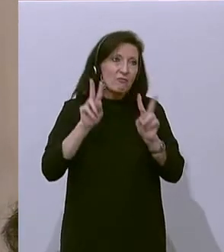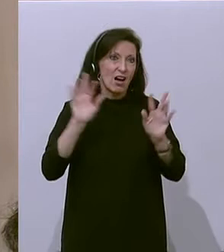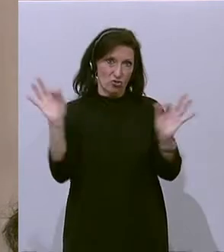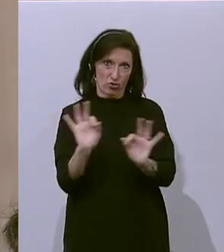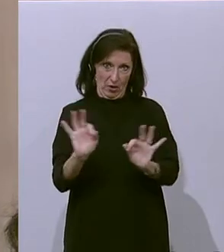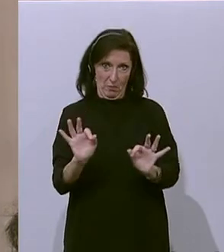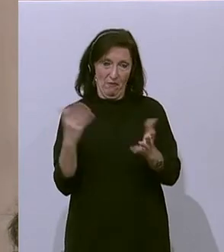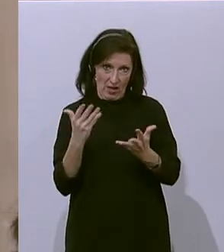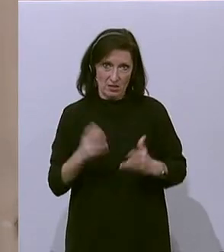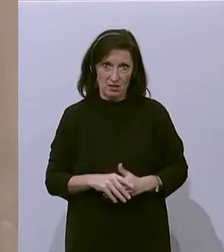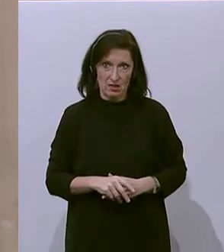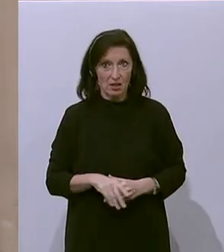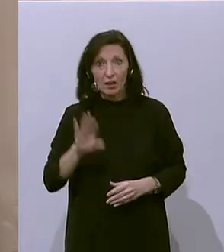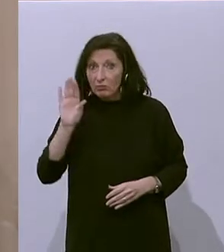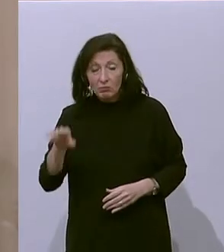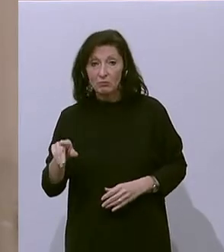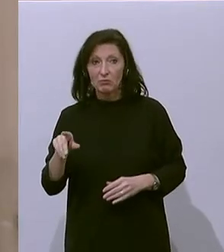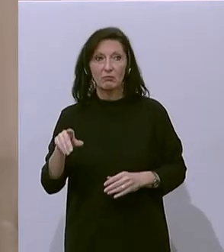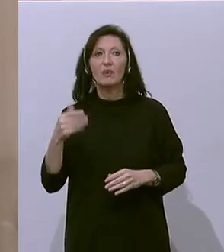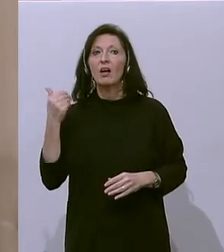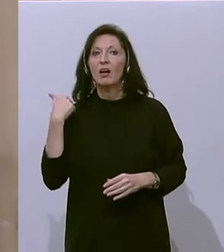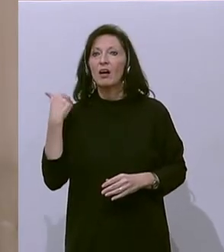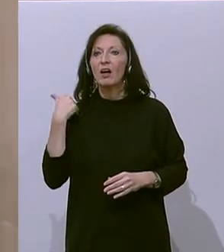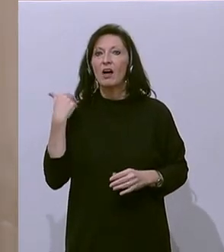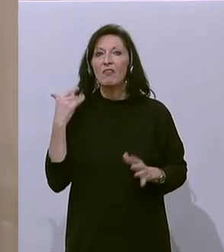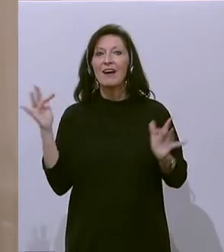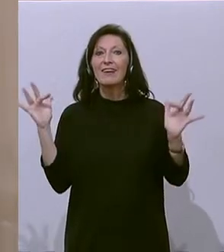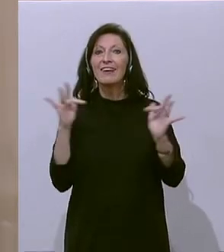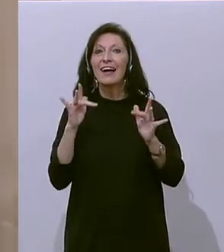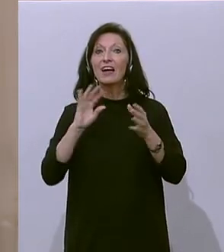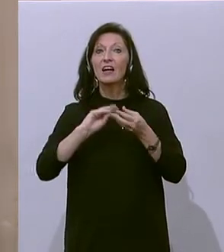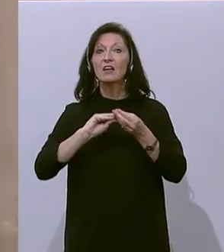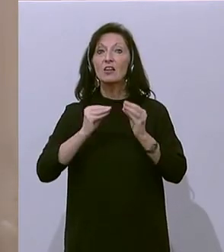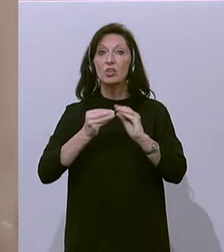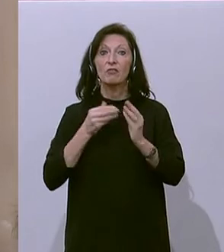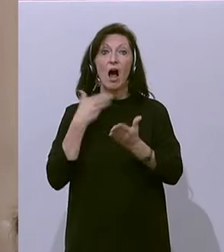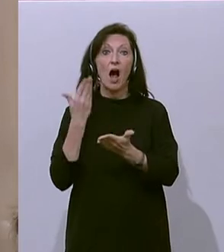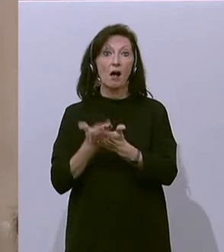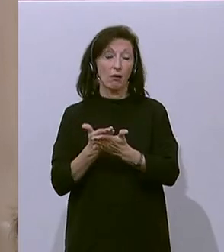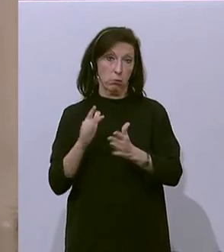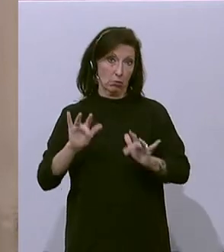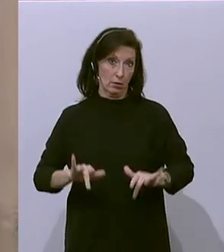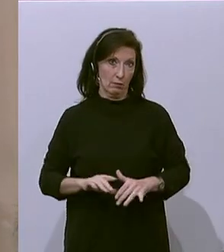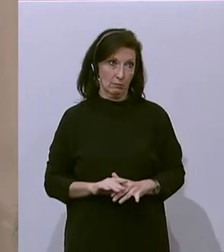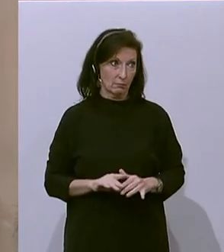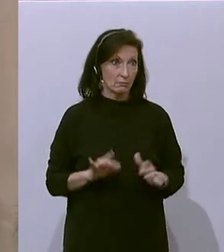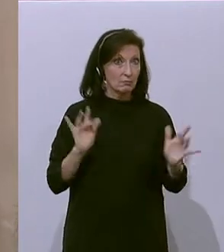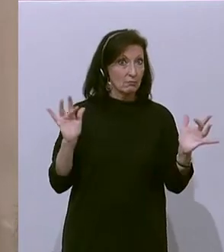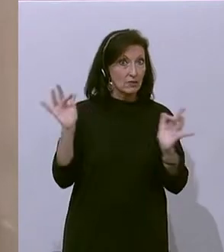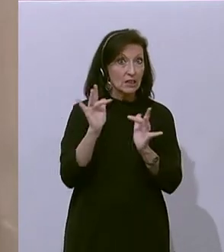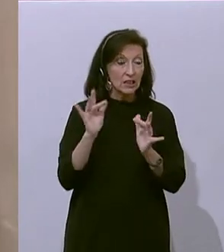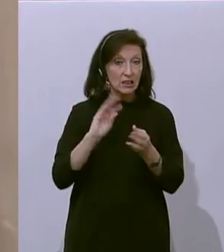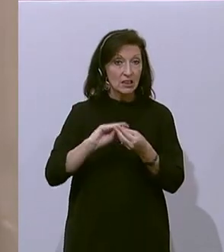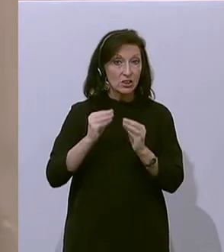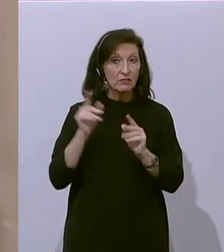dieser Geschichte, aber dem nicht genug soll es ein Angebot für ein Gegengeschäft gegeben haben. Und